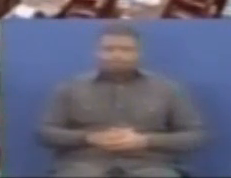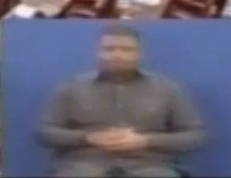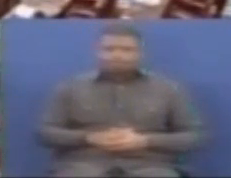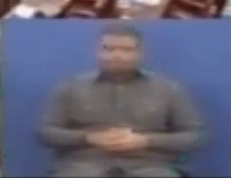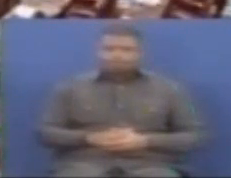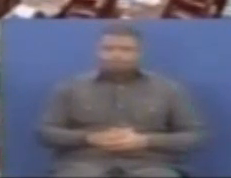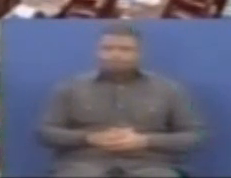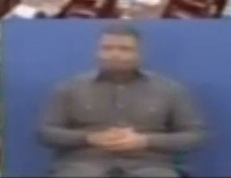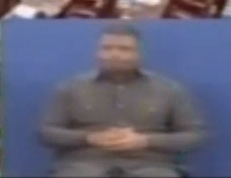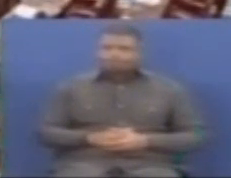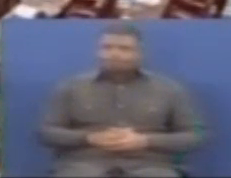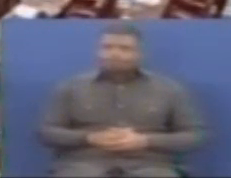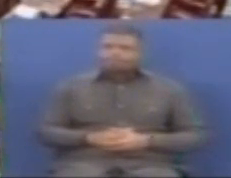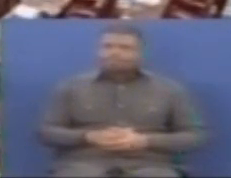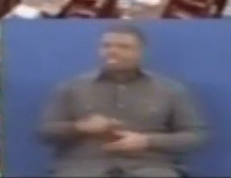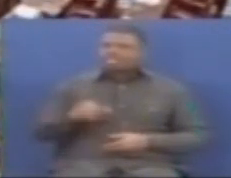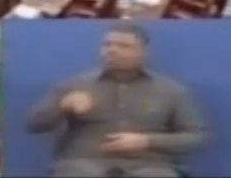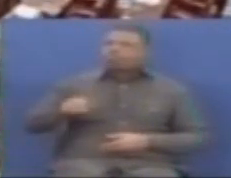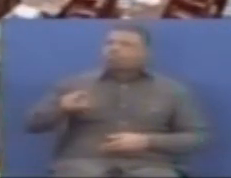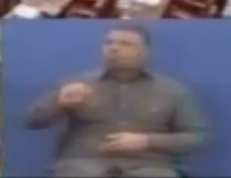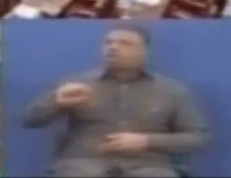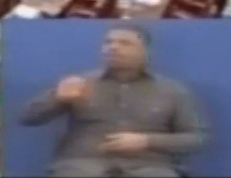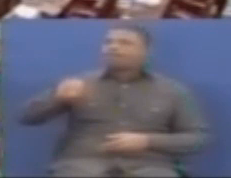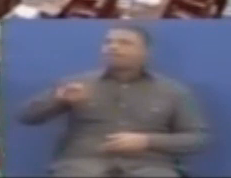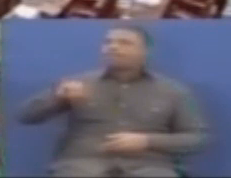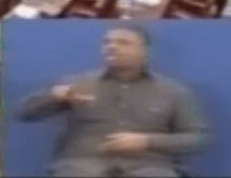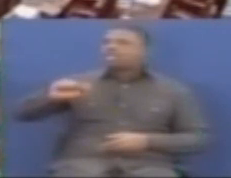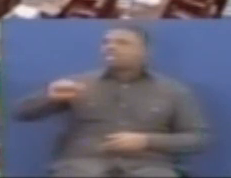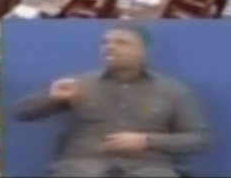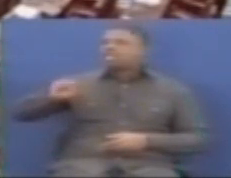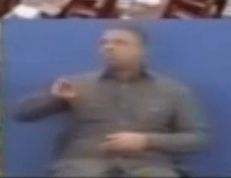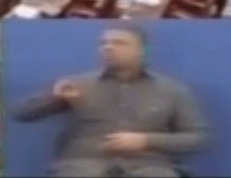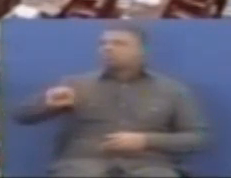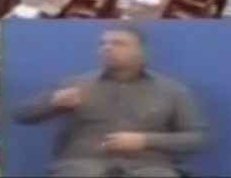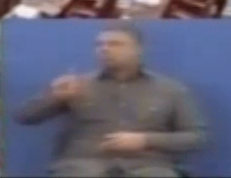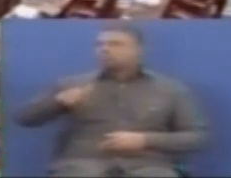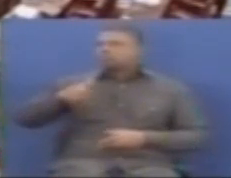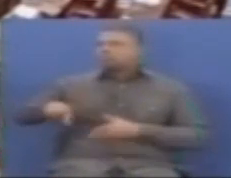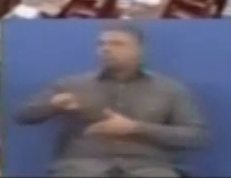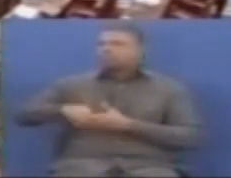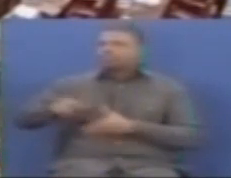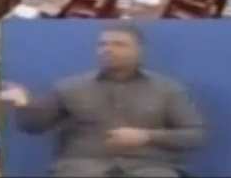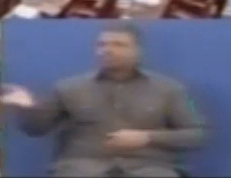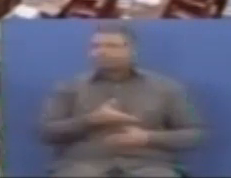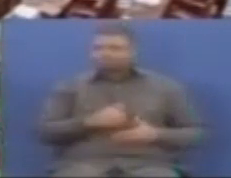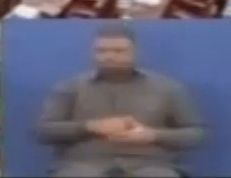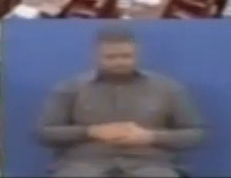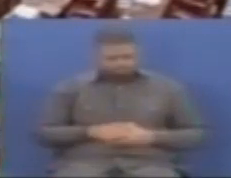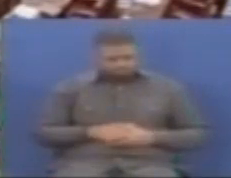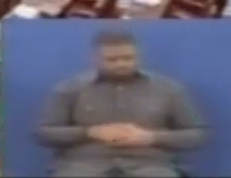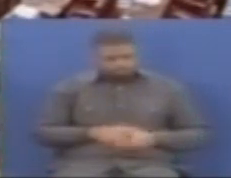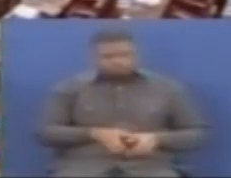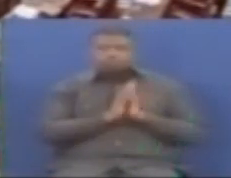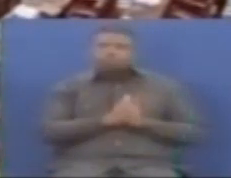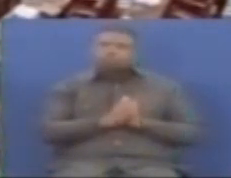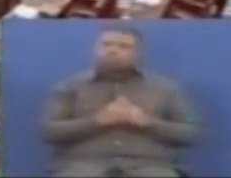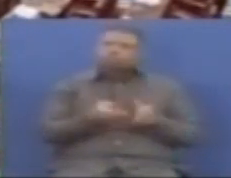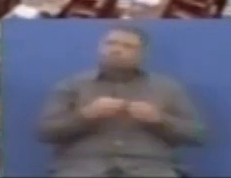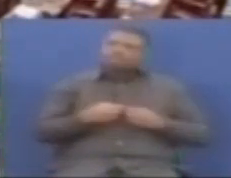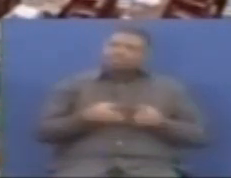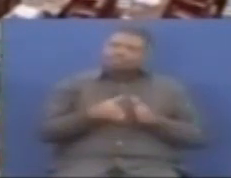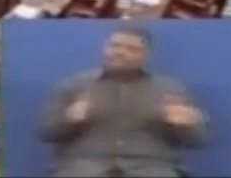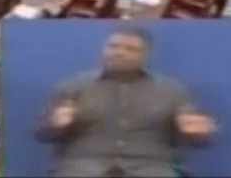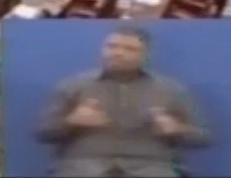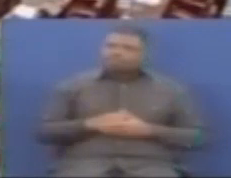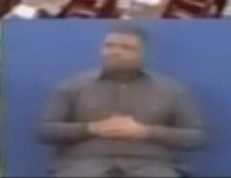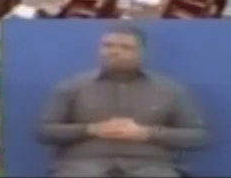Mheshimiwa Victor Kilasile Mwambalaso, swali la nyongeza. Nakushukuru sana Mheshimiwa Naibu Spika kwa kunipa nafasi. Mheshimiwa